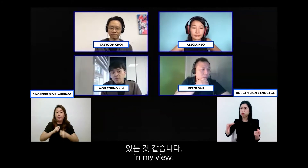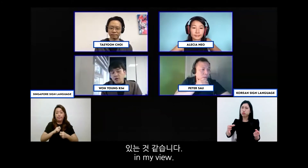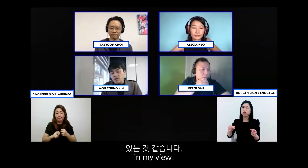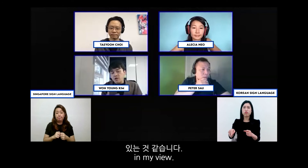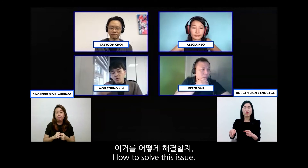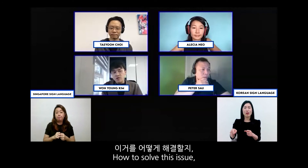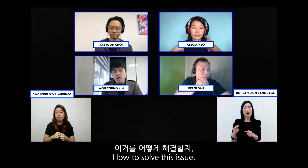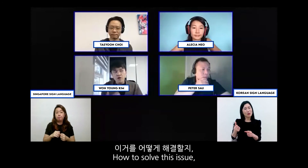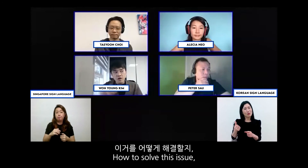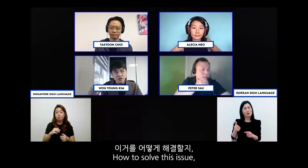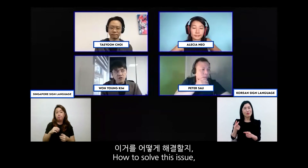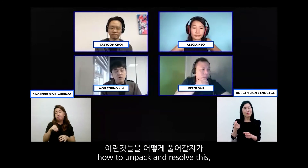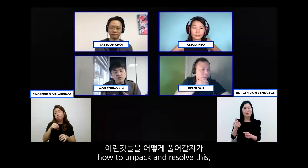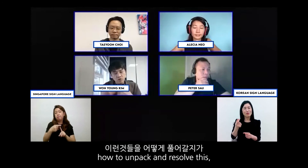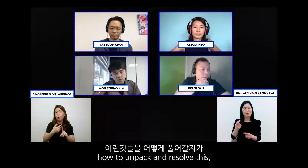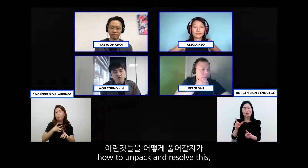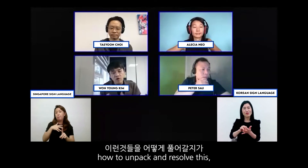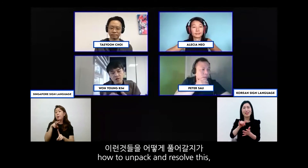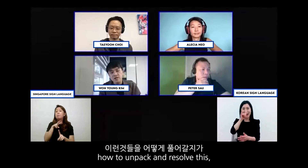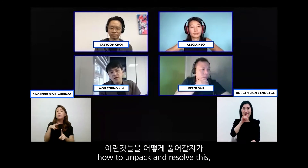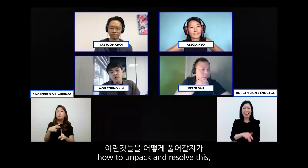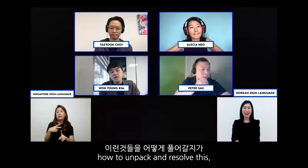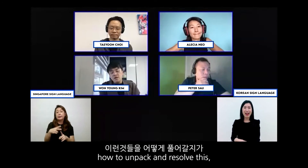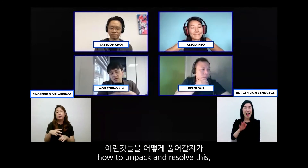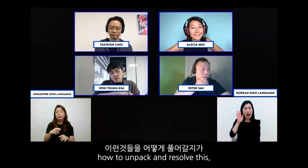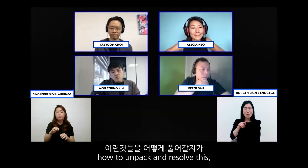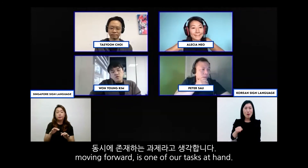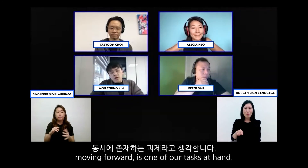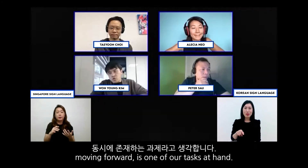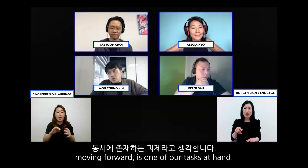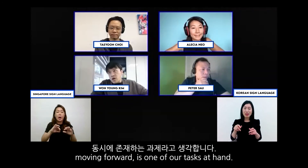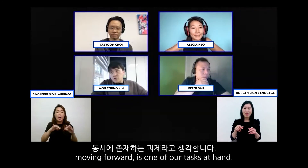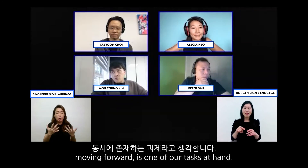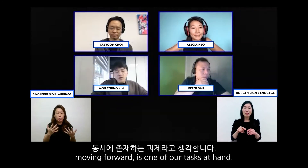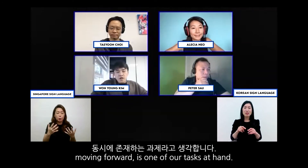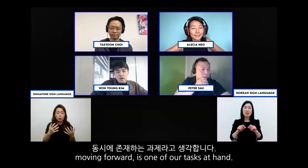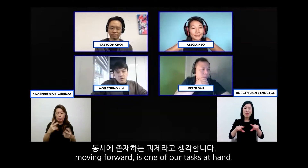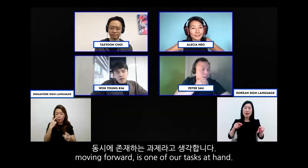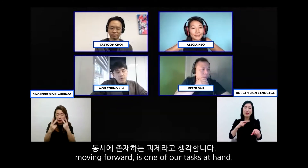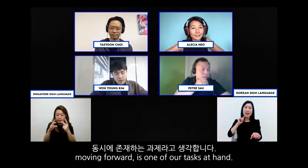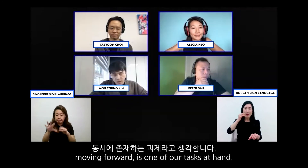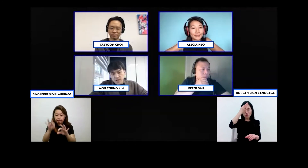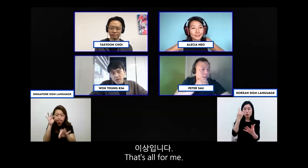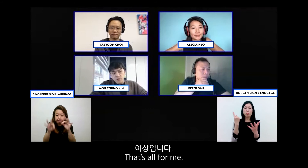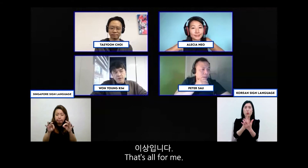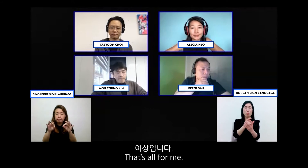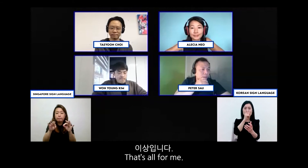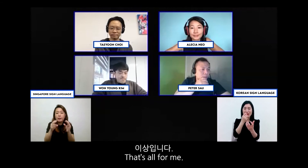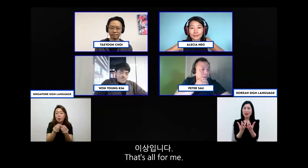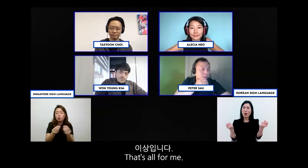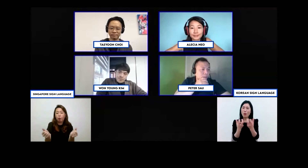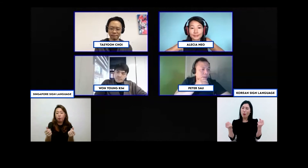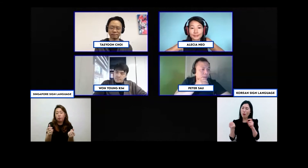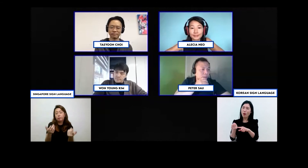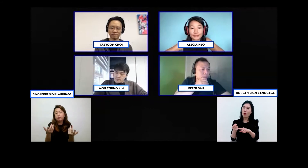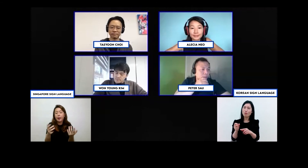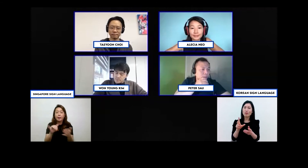있는 것 같습니다. 이것을 어떻게 해결할지, 이런 것들을 어떻게 풀어갈지가 동시에 존재하는 과제라고 생각합니다. 이상입니다.